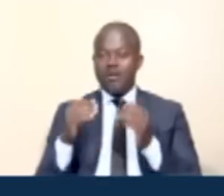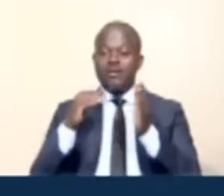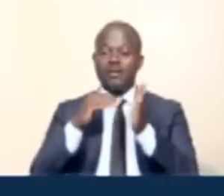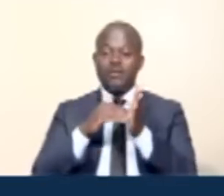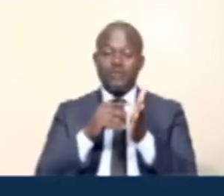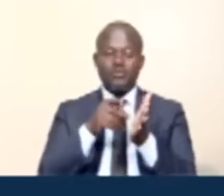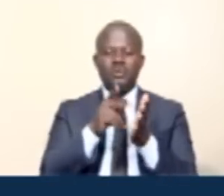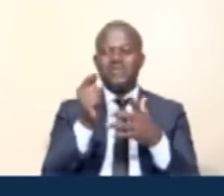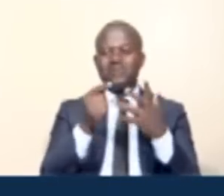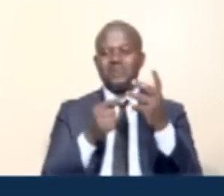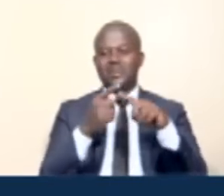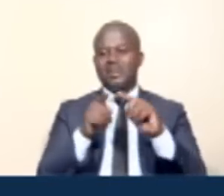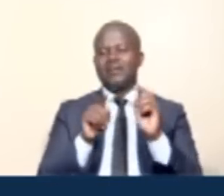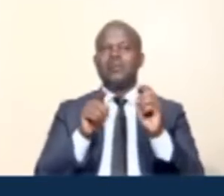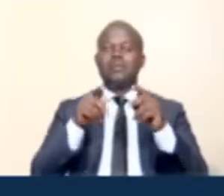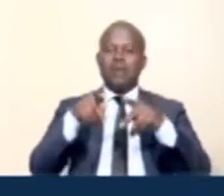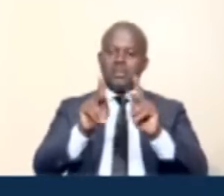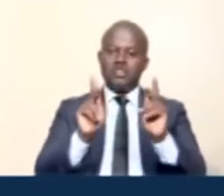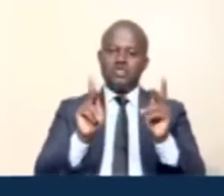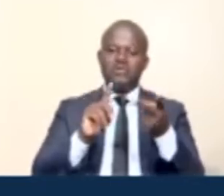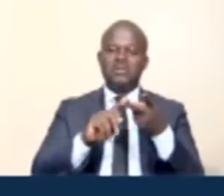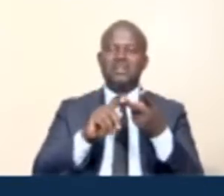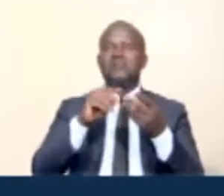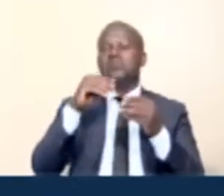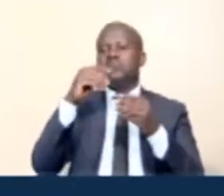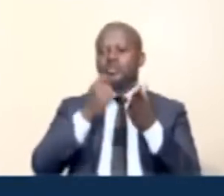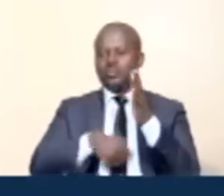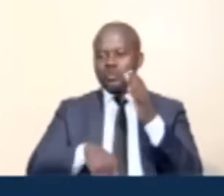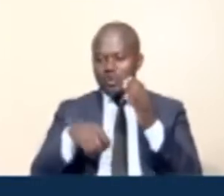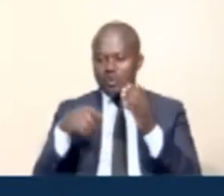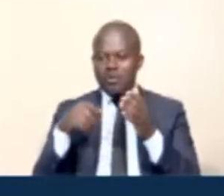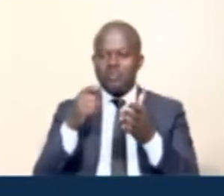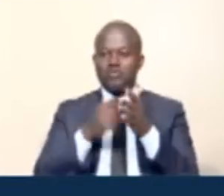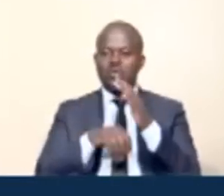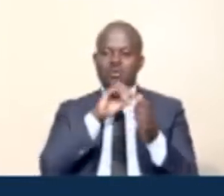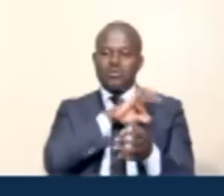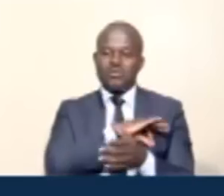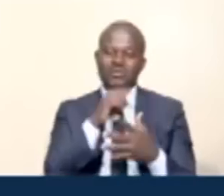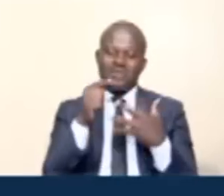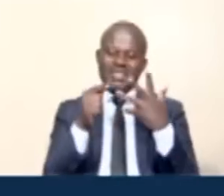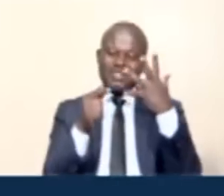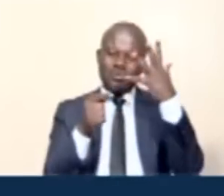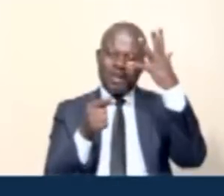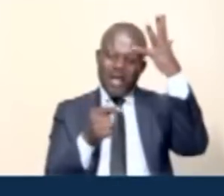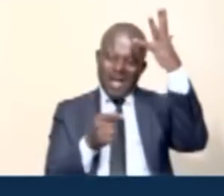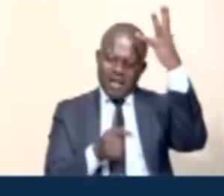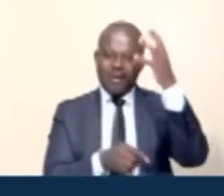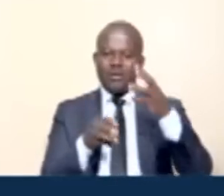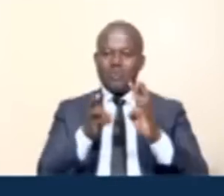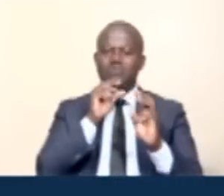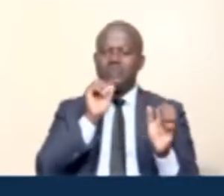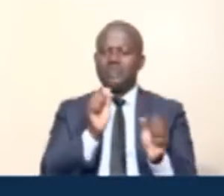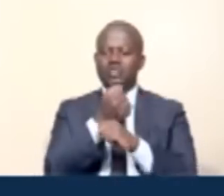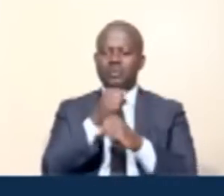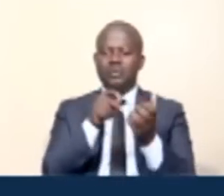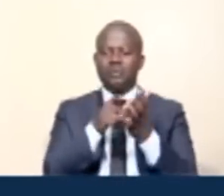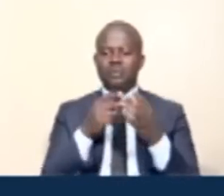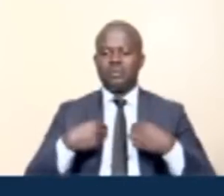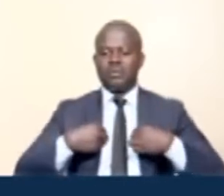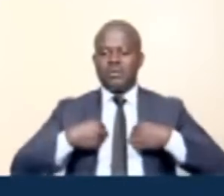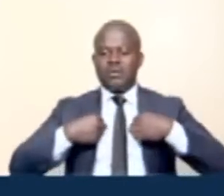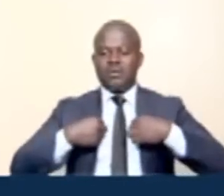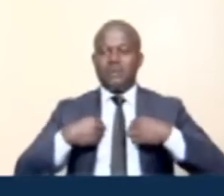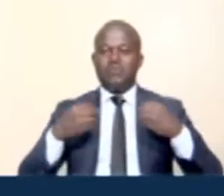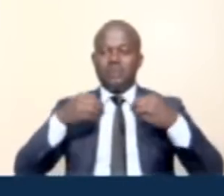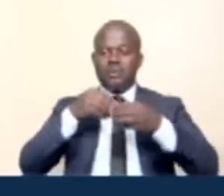ibintu bitandukanye, autorisation, ipatante, umusoro ku nyungu, tukishyura byinshi ku buryo tutabasha kuba babasha no kugura umwenda cyangwa urihira